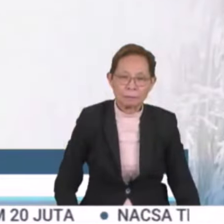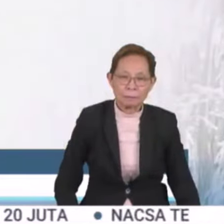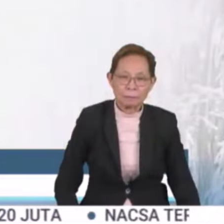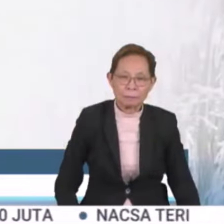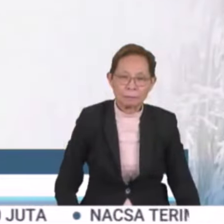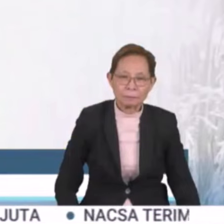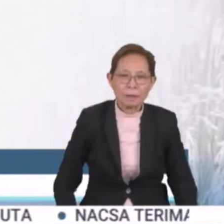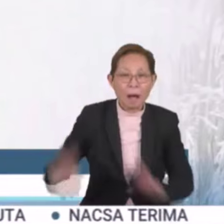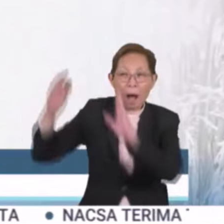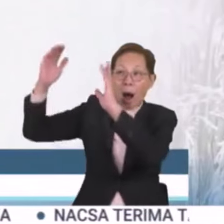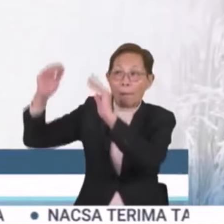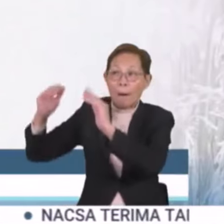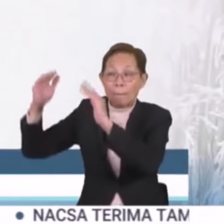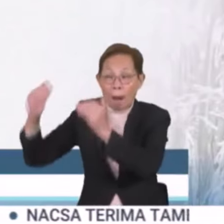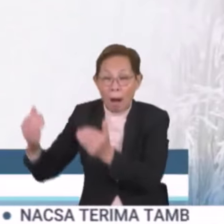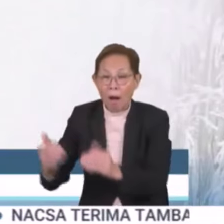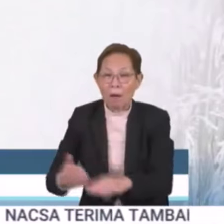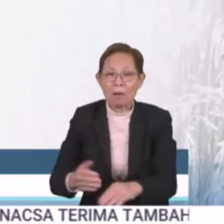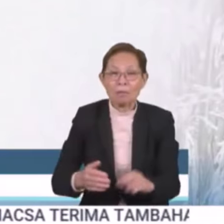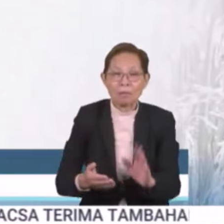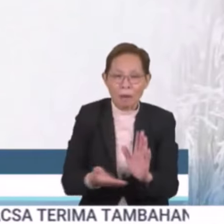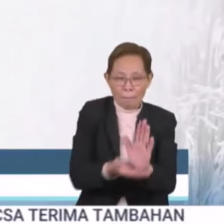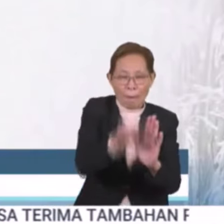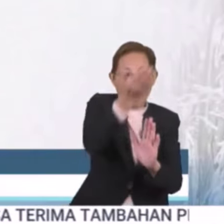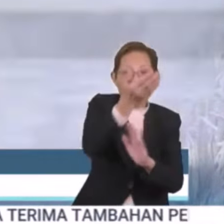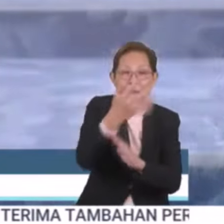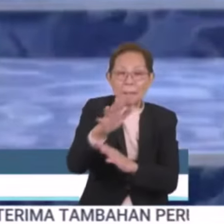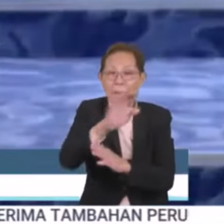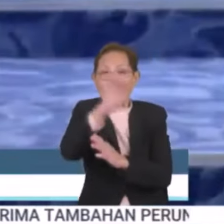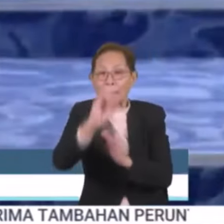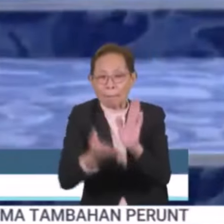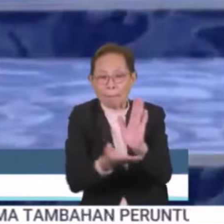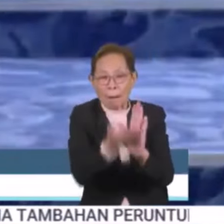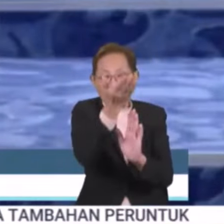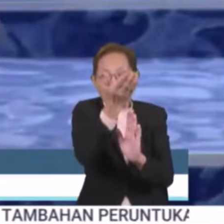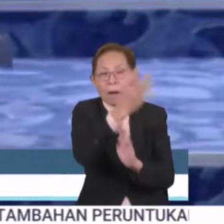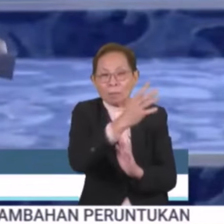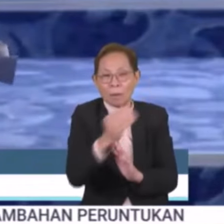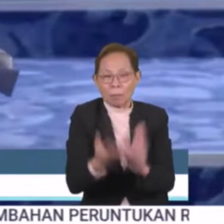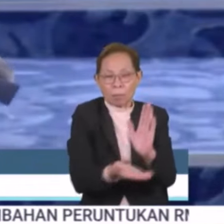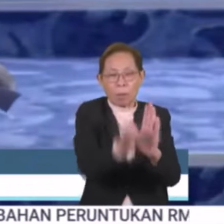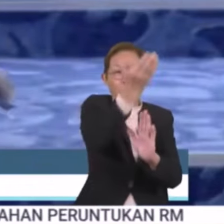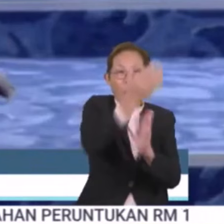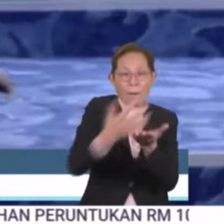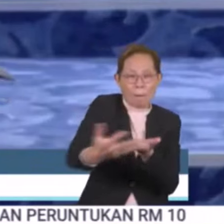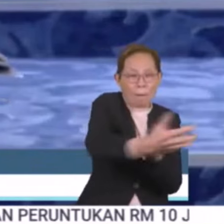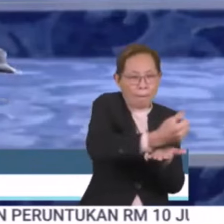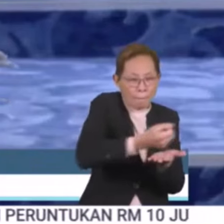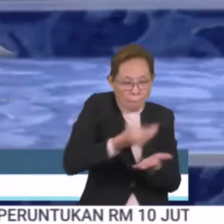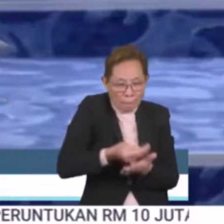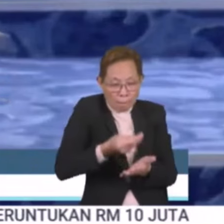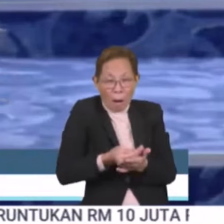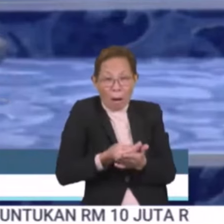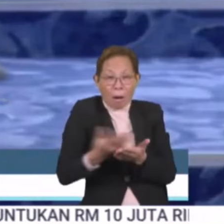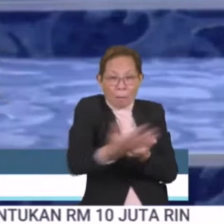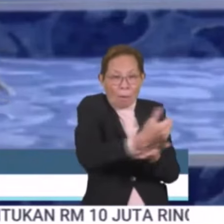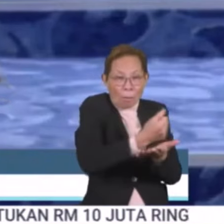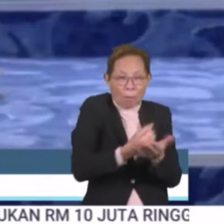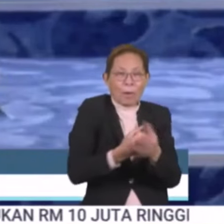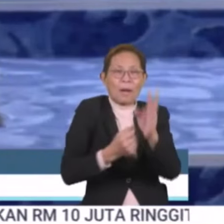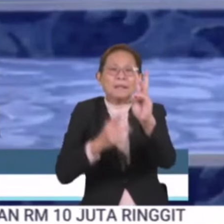bilion harapannya ialah peningkatan sebanyak 15% melonjakkan pendapatan hingga